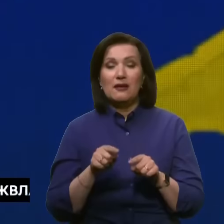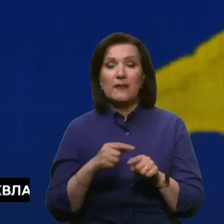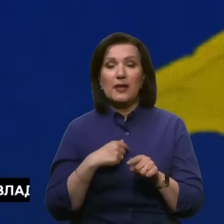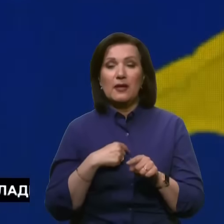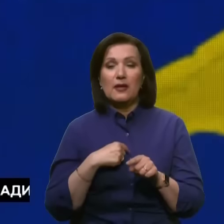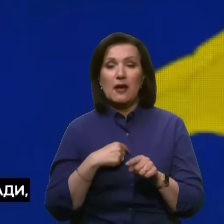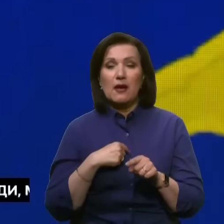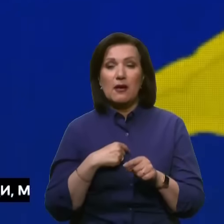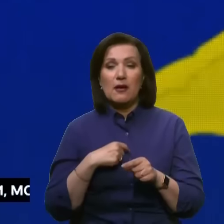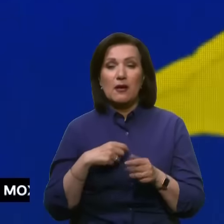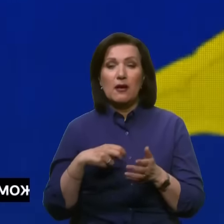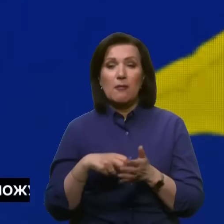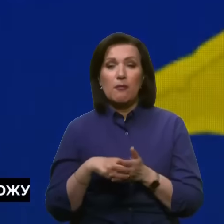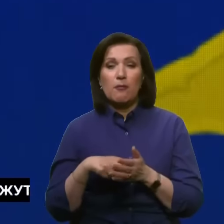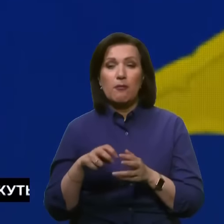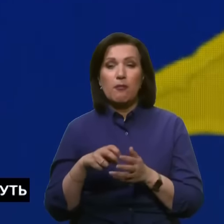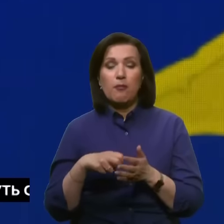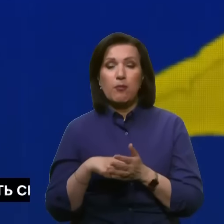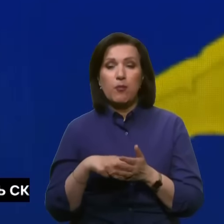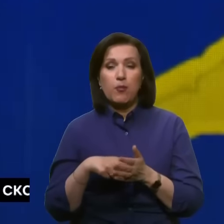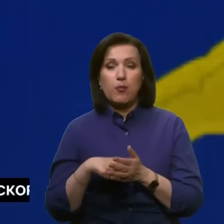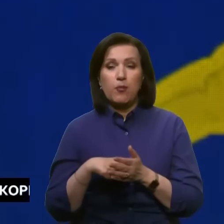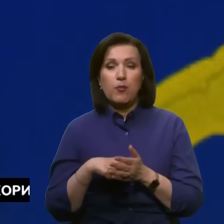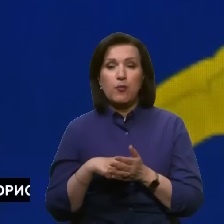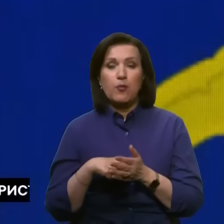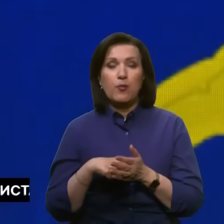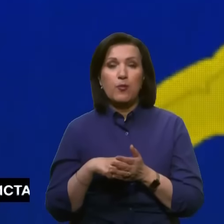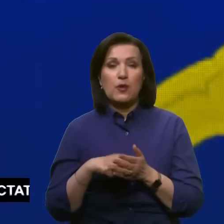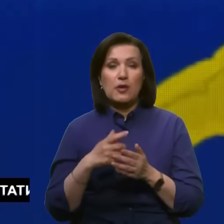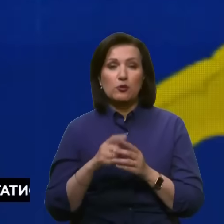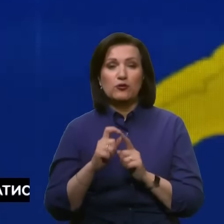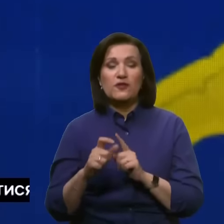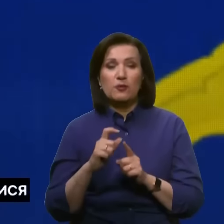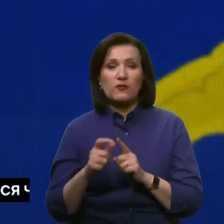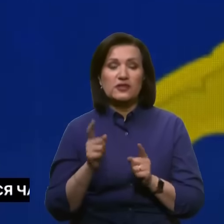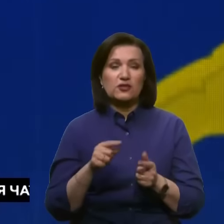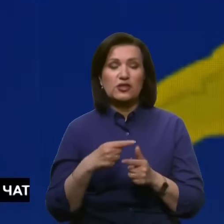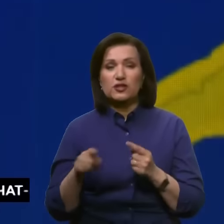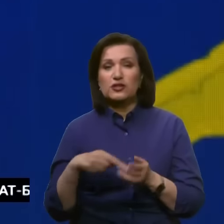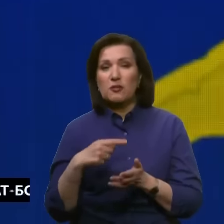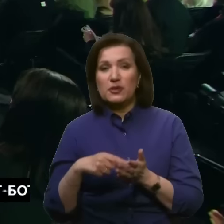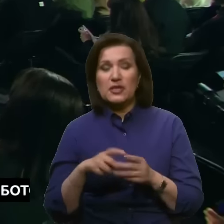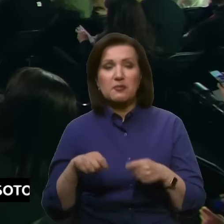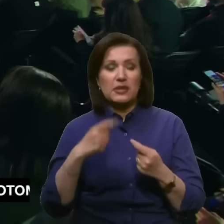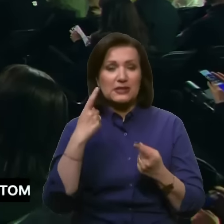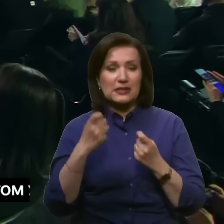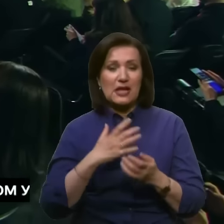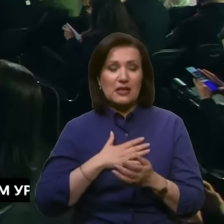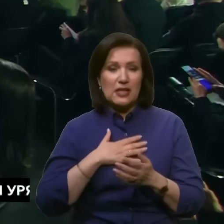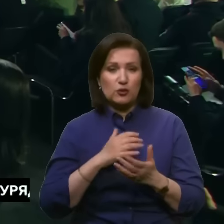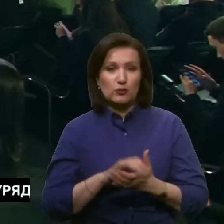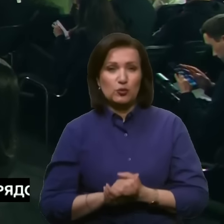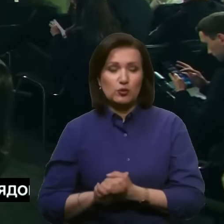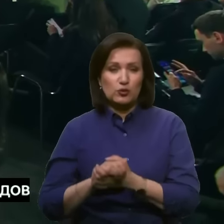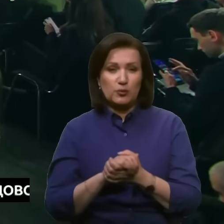як пошту. Пошту, на якій я можу відповісти на ті чи інші запитання і передати сигнали нашому